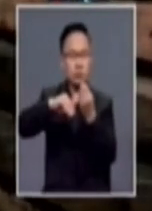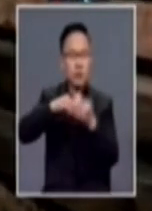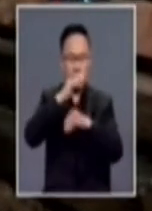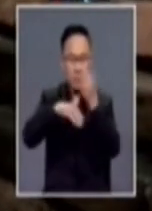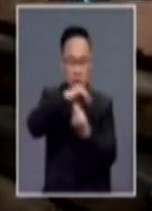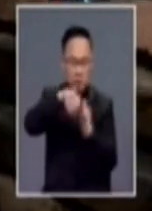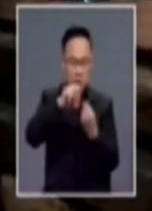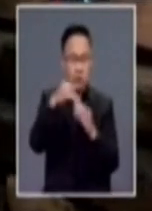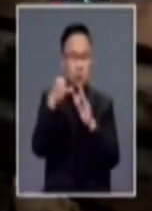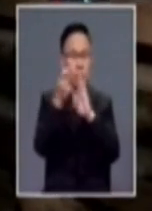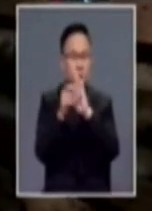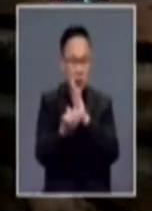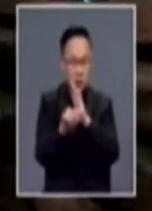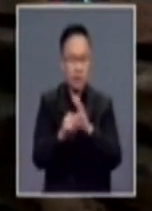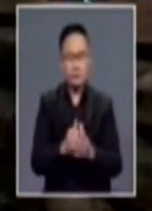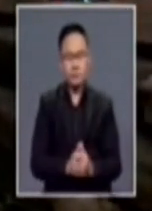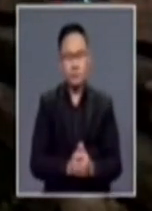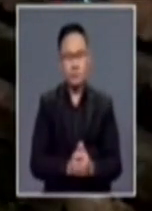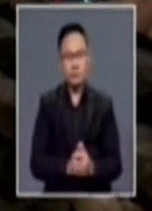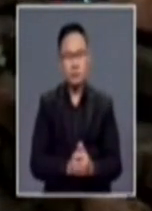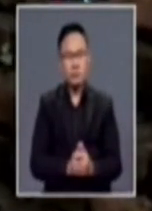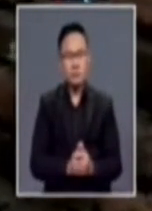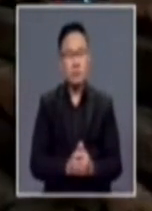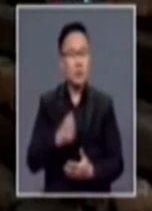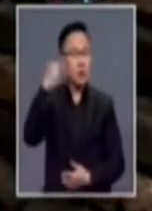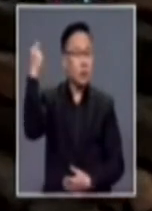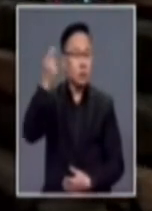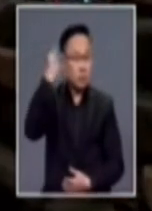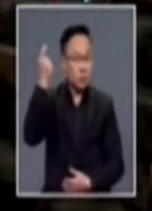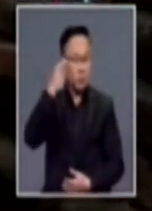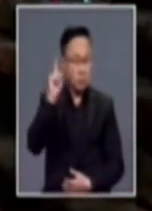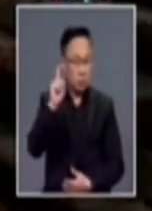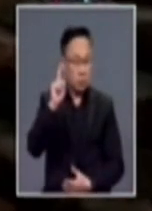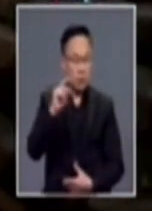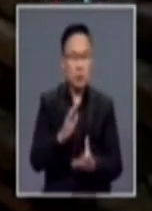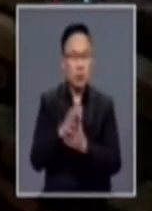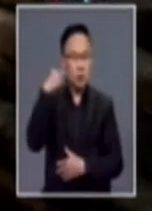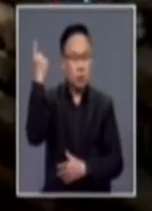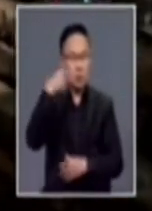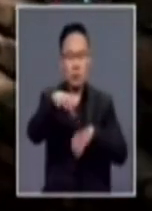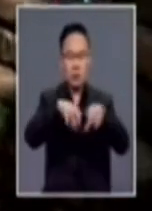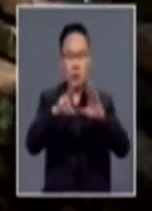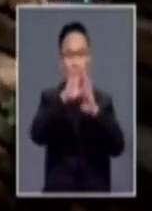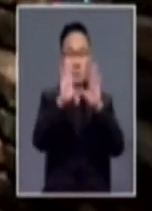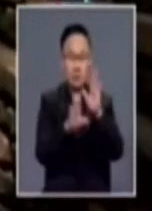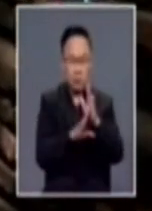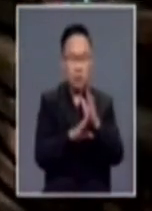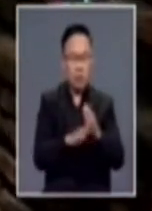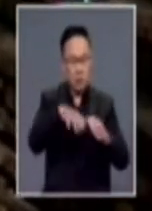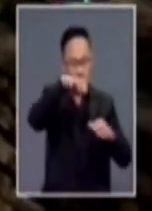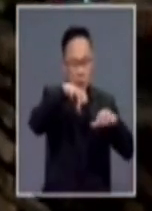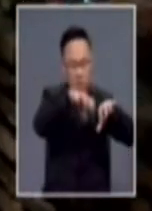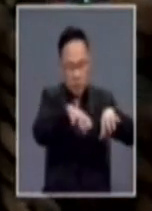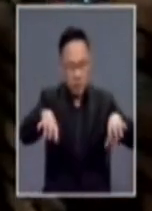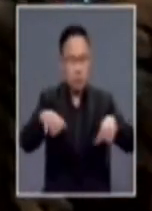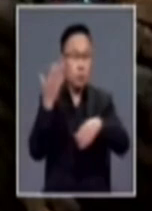ขึ้นส่วนการด้านการท่องเที่ยวเนี่ยก็พยายามเนี่ยจัดระเบียบเรื่องมรดกโลกต่างๆน